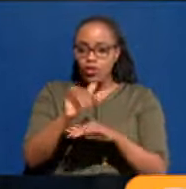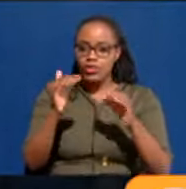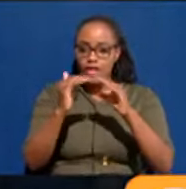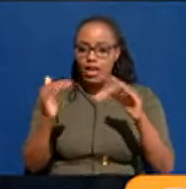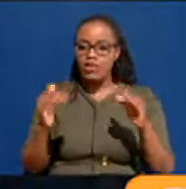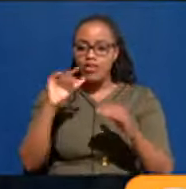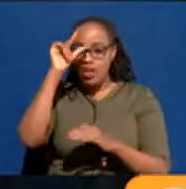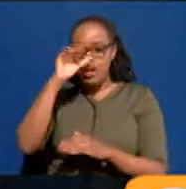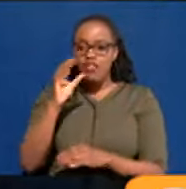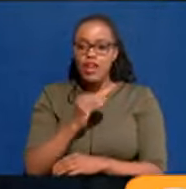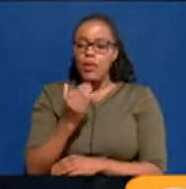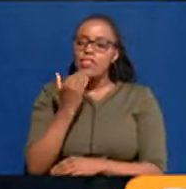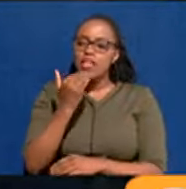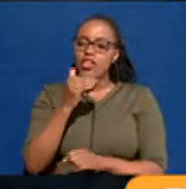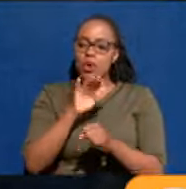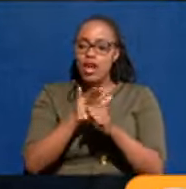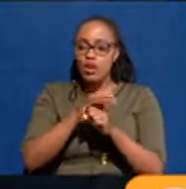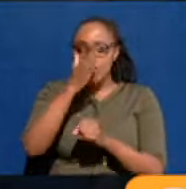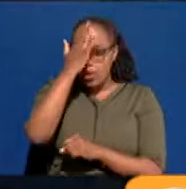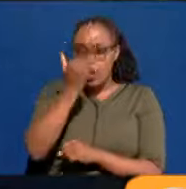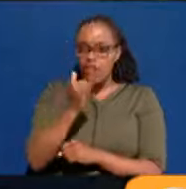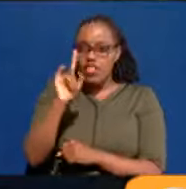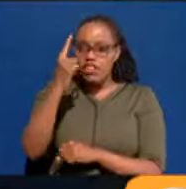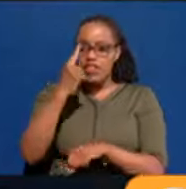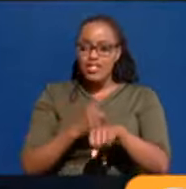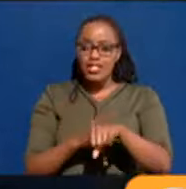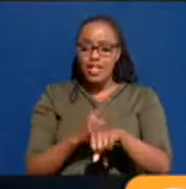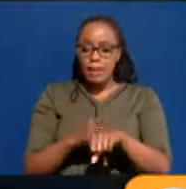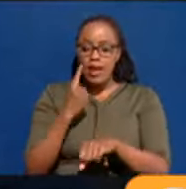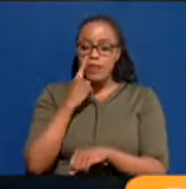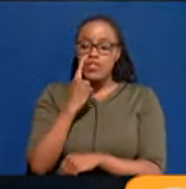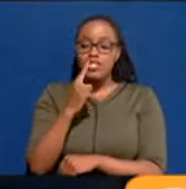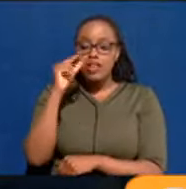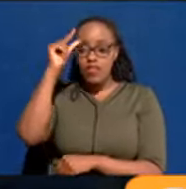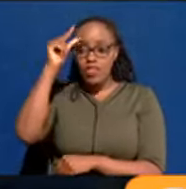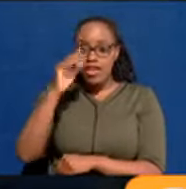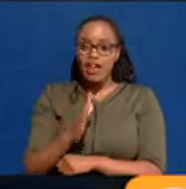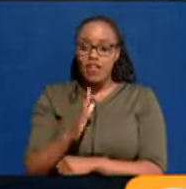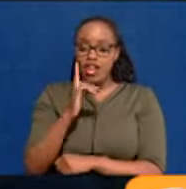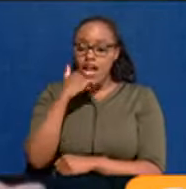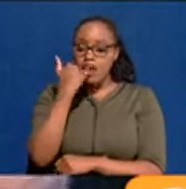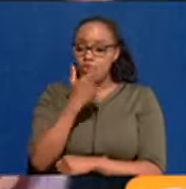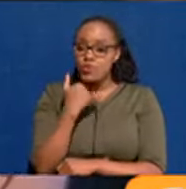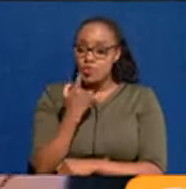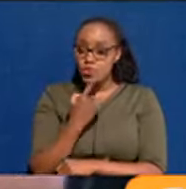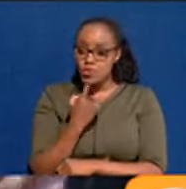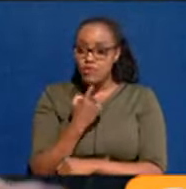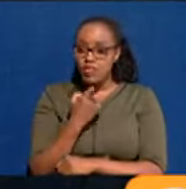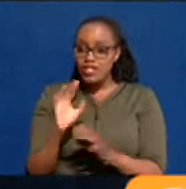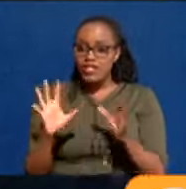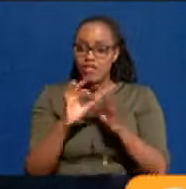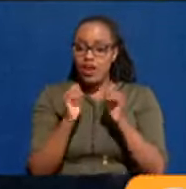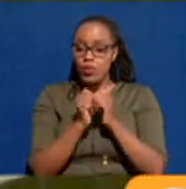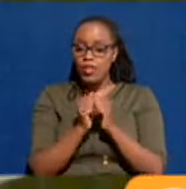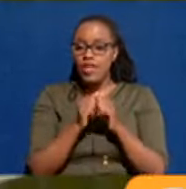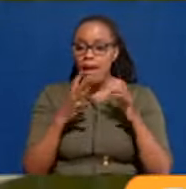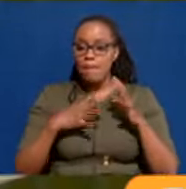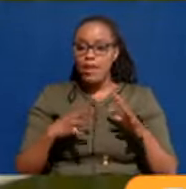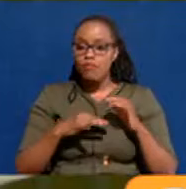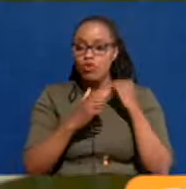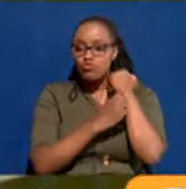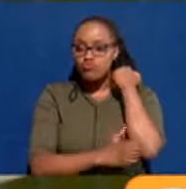Governor wetu wasanti sana kwa sababu for the first time. Nimeona governor anaye shirikiana na hustlers.